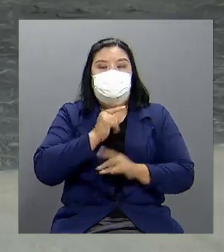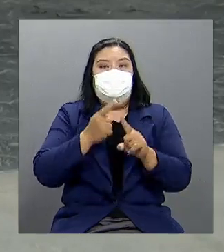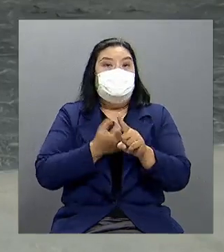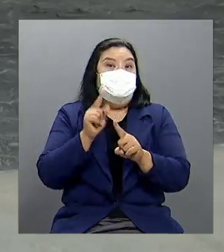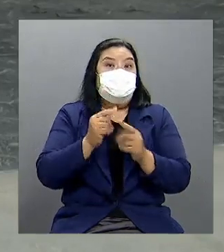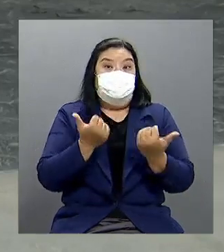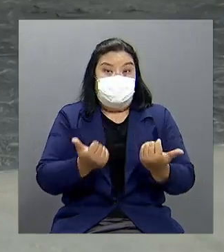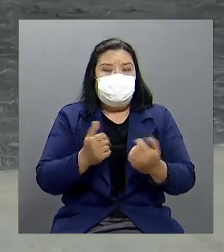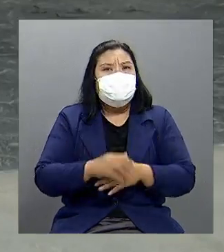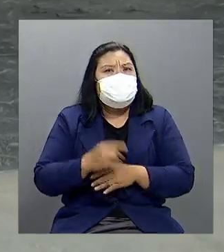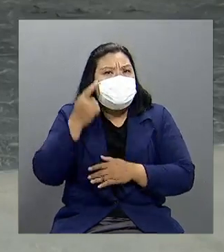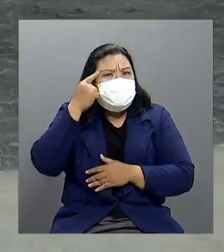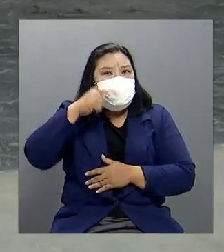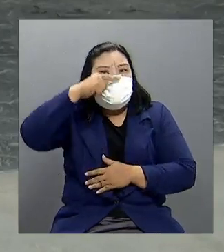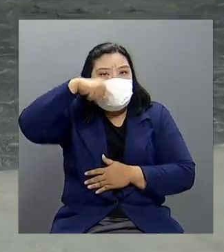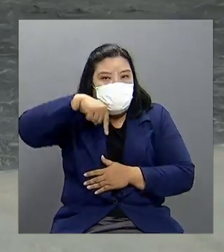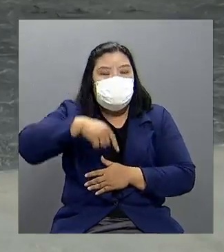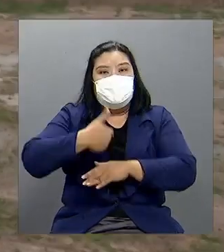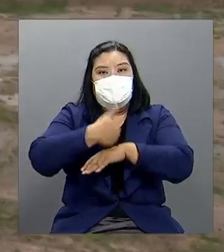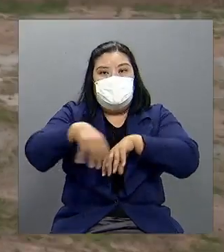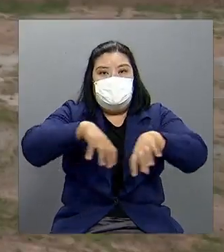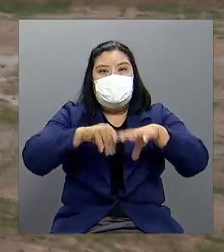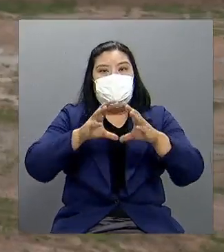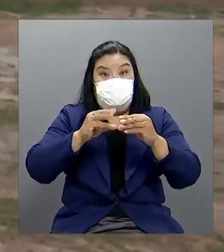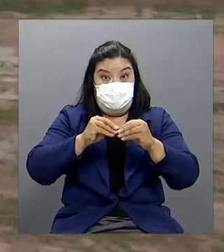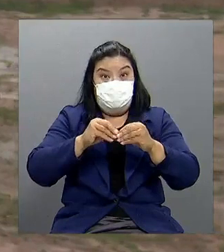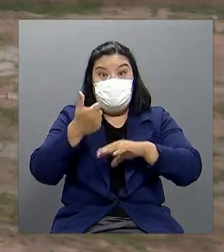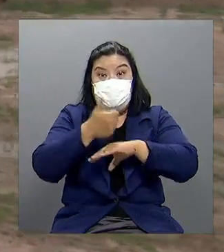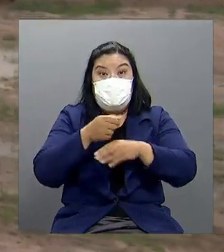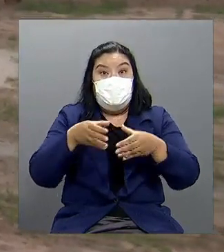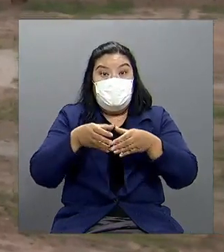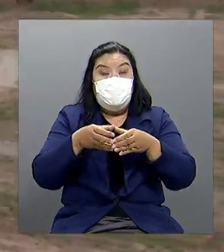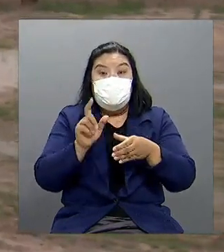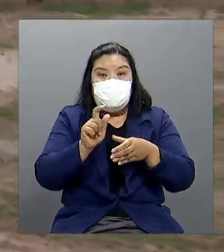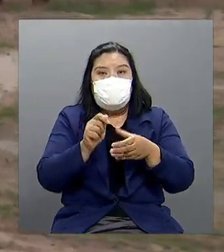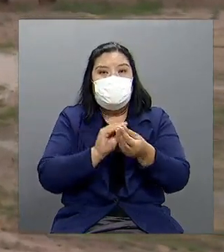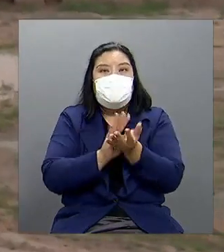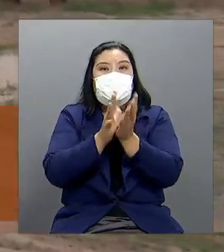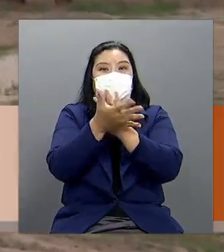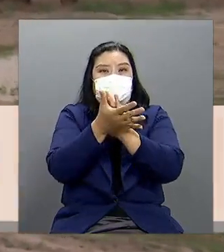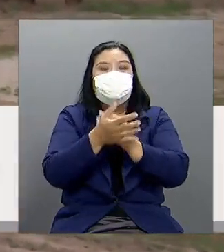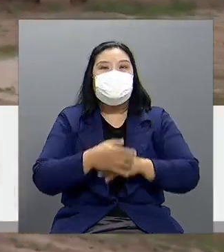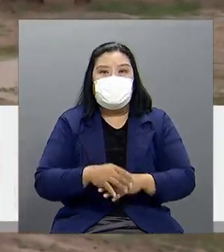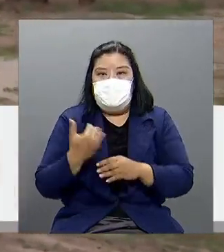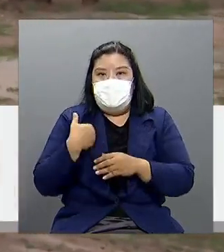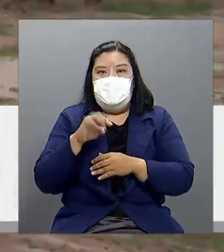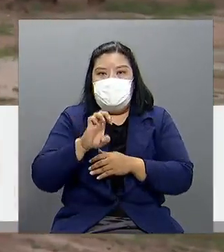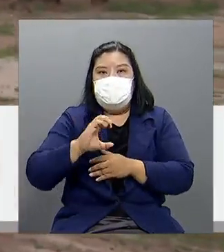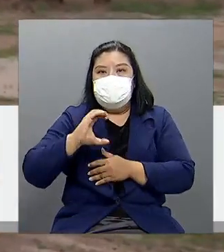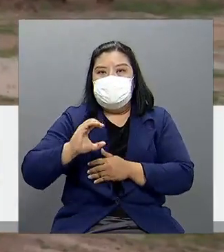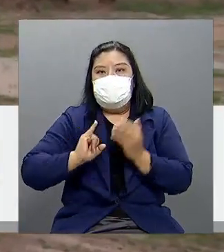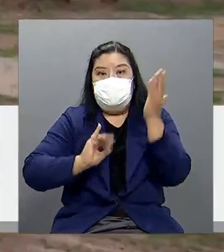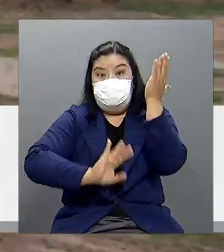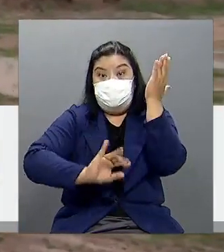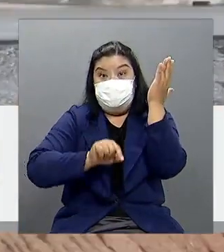าที่ไทยเป็นเจ้าภาพจัดประชุมผู้นำเอเปคด้วยค่ะการพัฒนา EECI นะคะก็มีแนวคิดจากความต้องการรอง